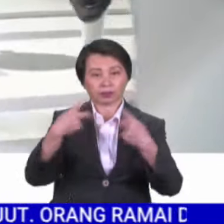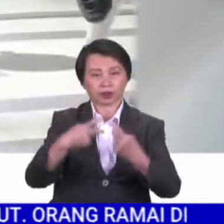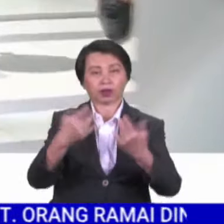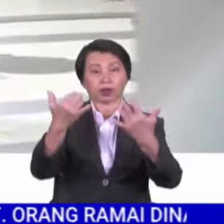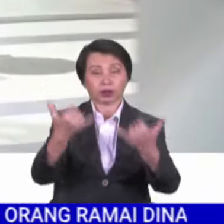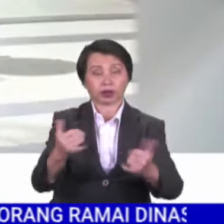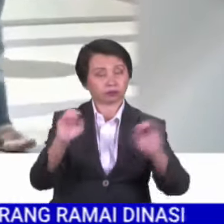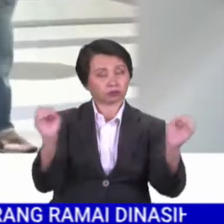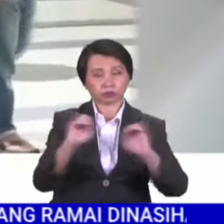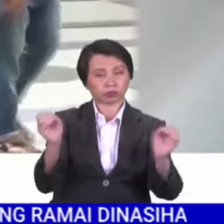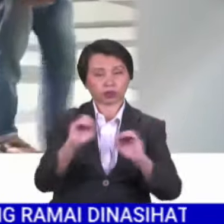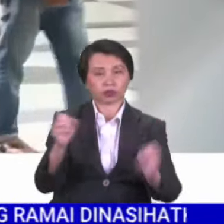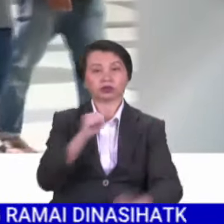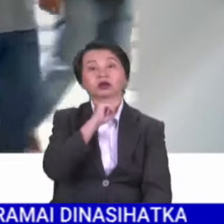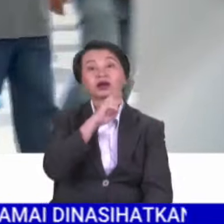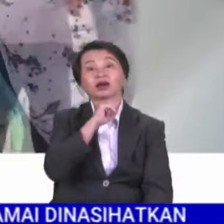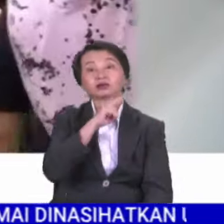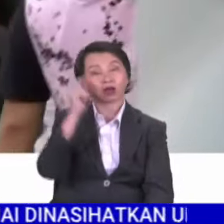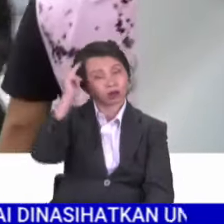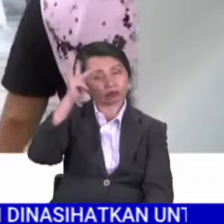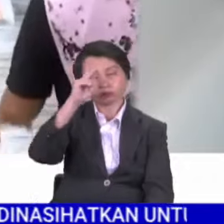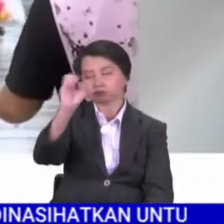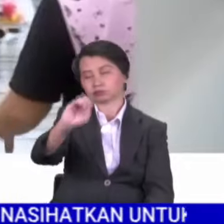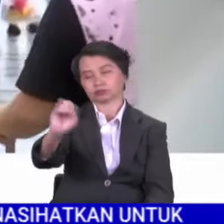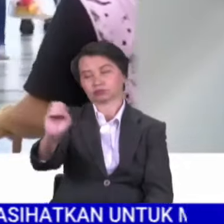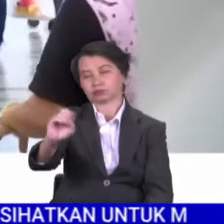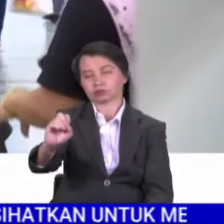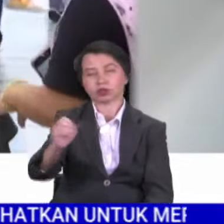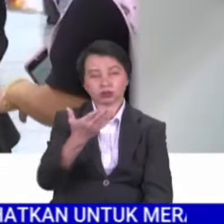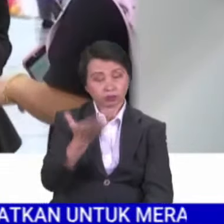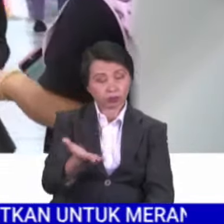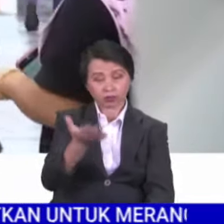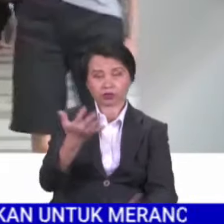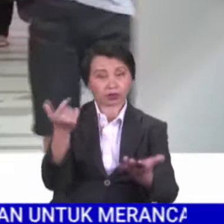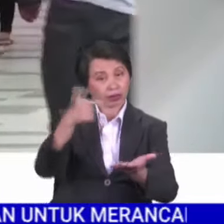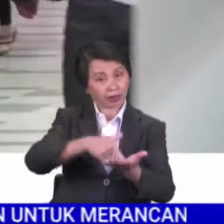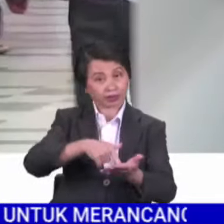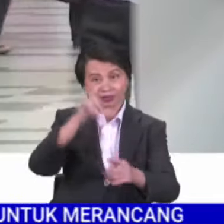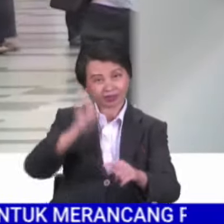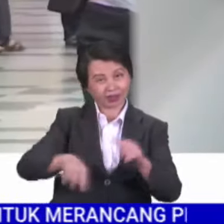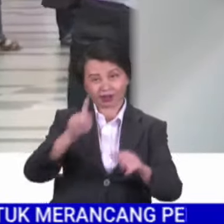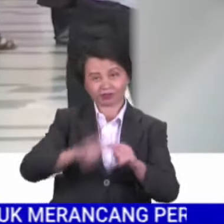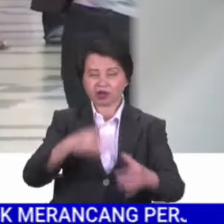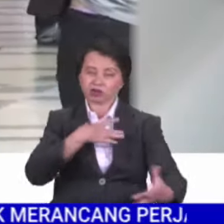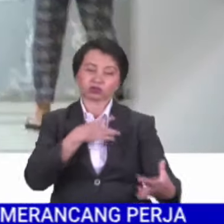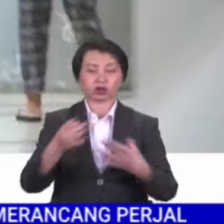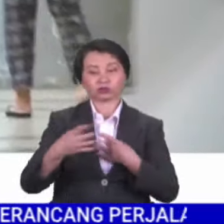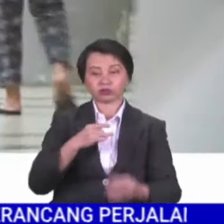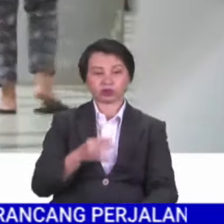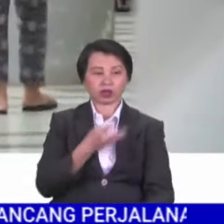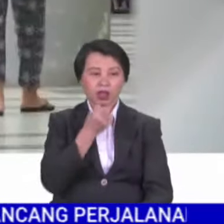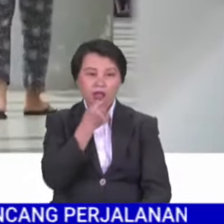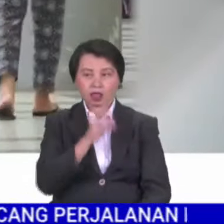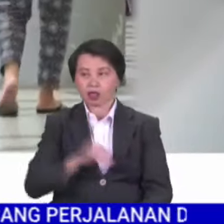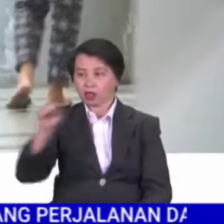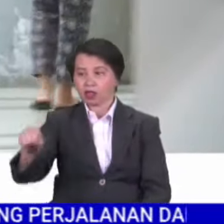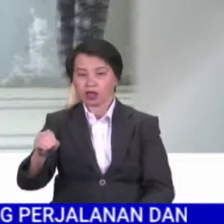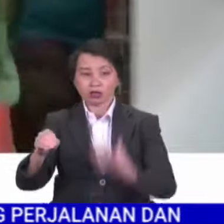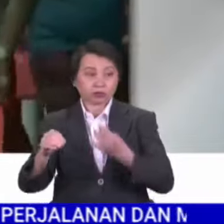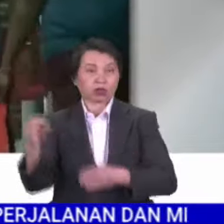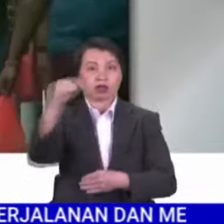lagi istilah kata politik dan sebagainya. Mereka tidak boleh lagi sewenang-wenangnya melompat parti